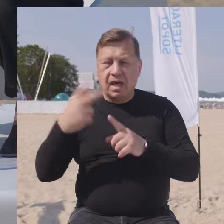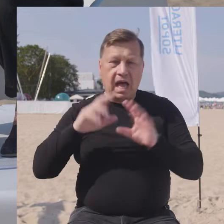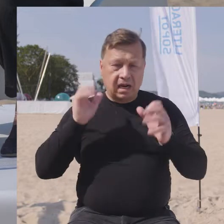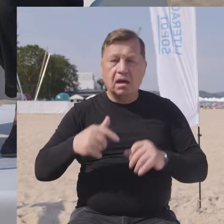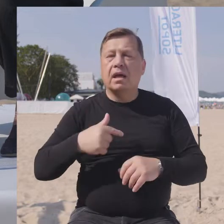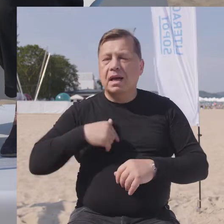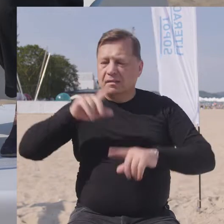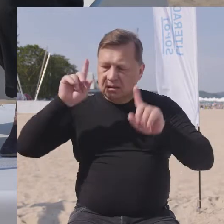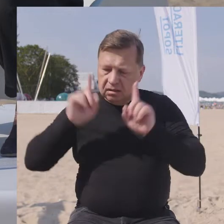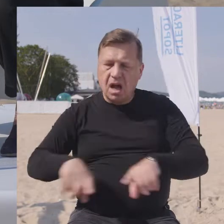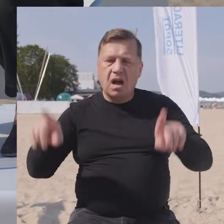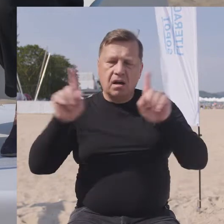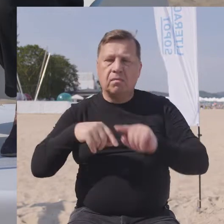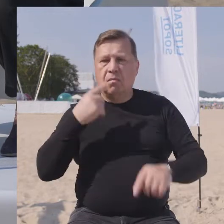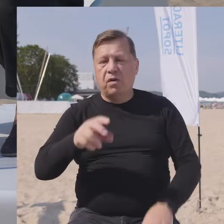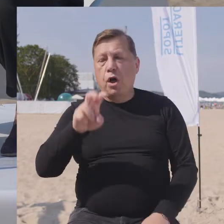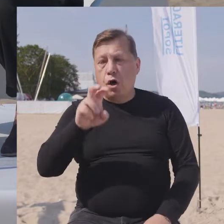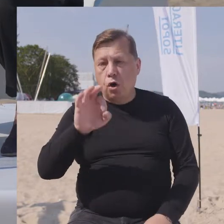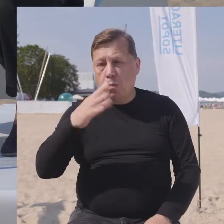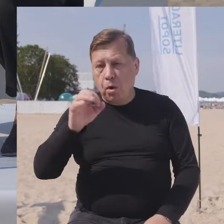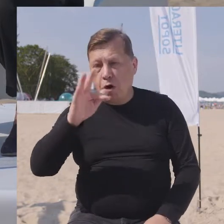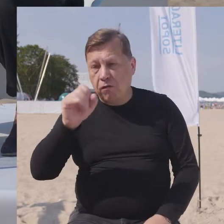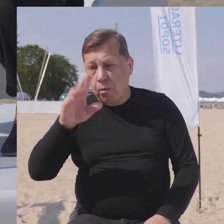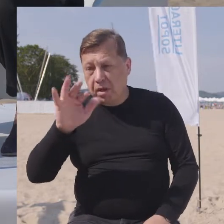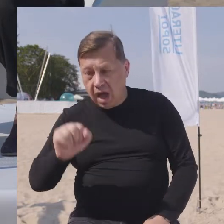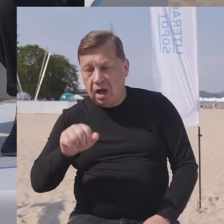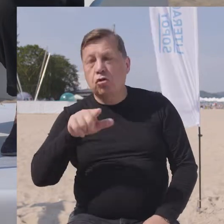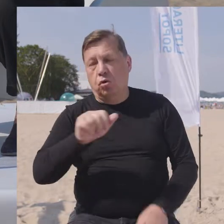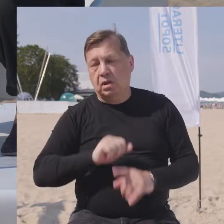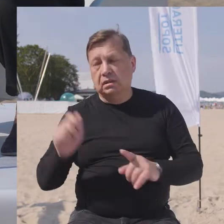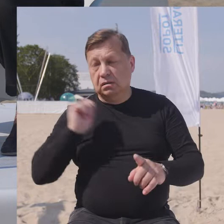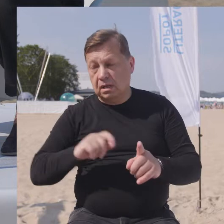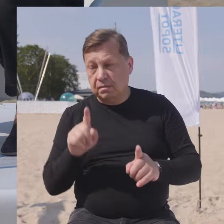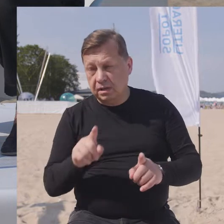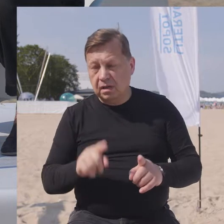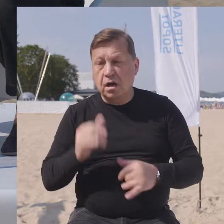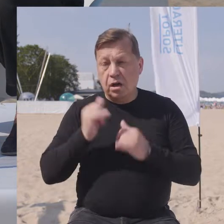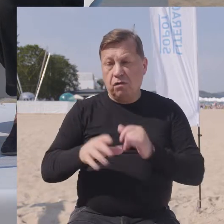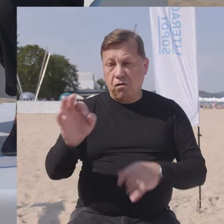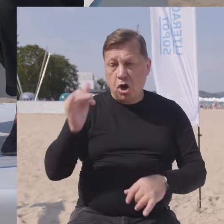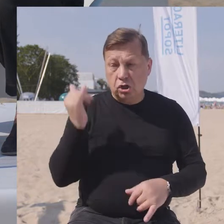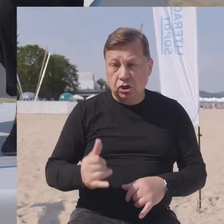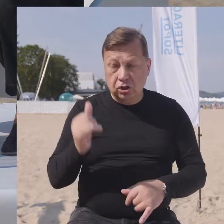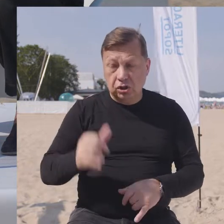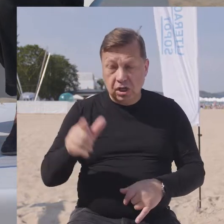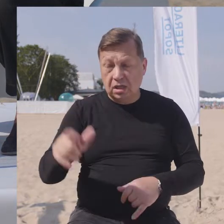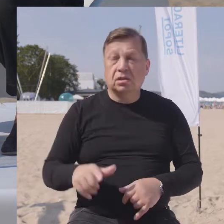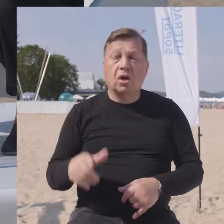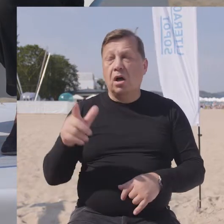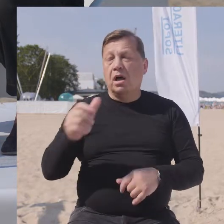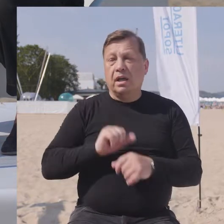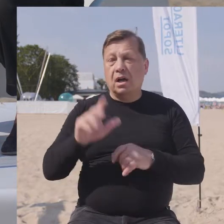znudzenia mówić o tym, że homofobia zabija. Jeśli masz problem z tym, że twoje dziecko jest nieheteronormatywne, to jest to twój